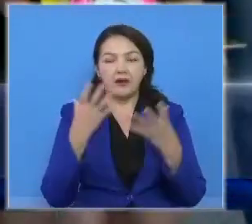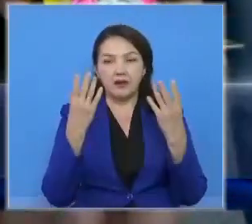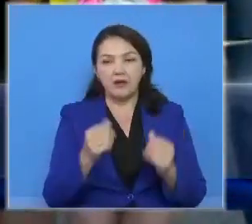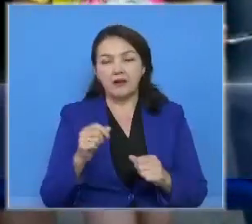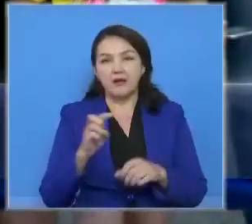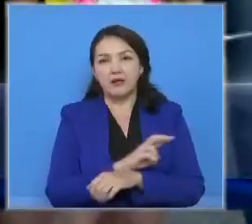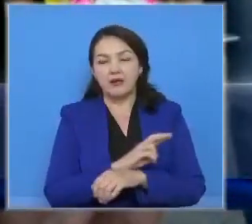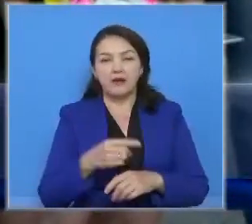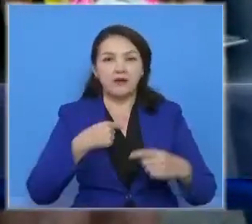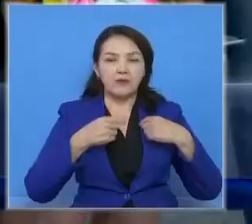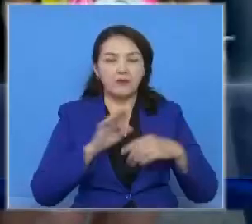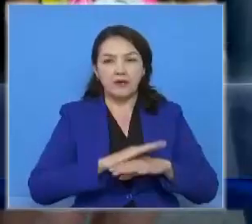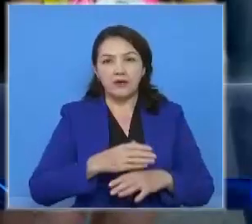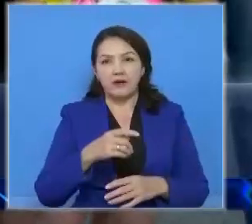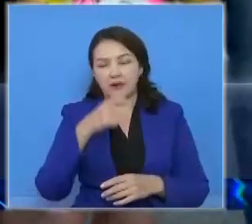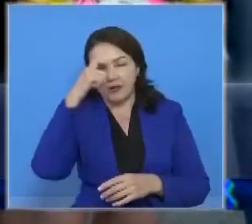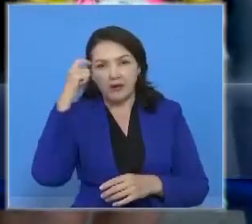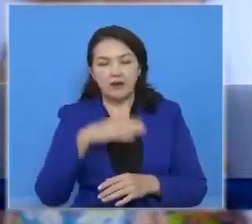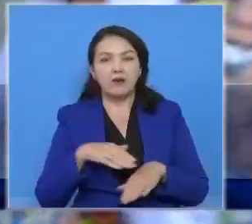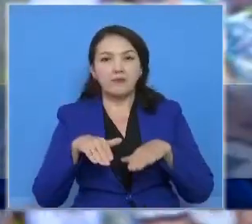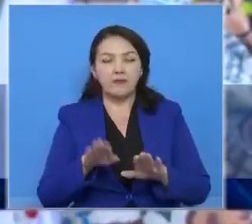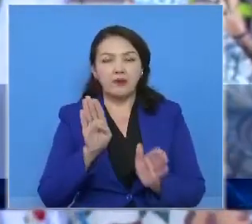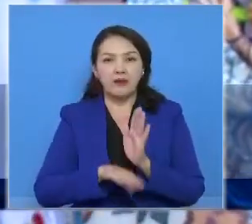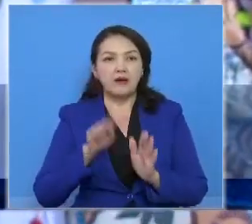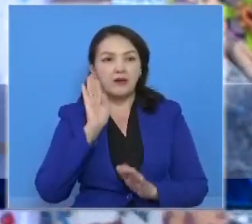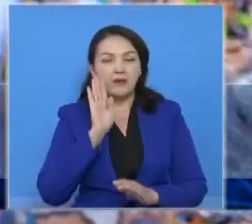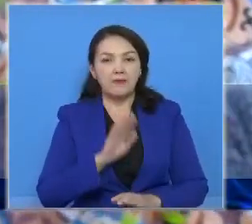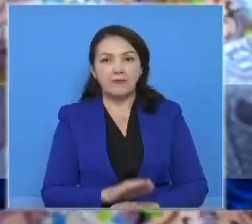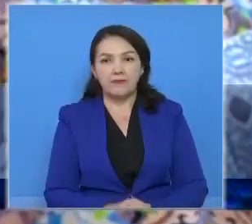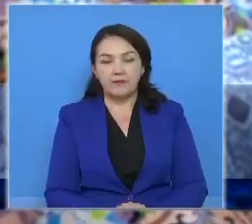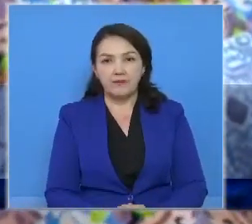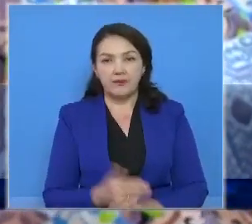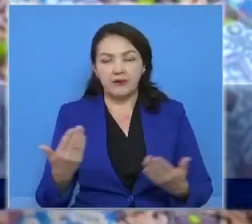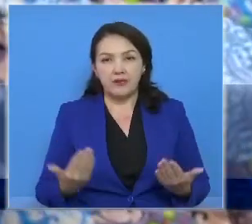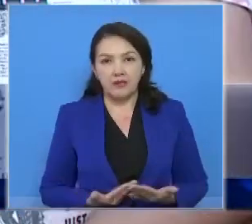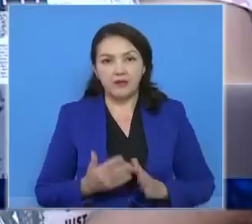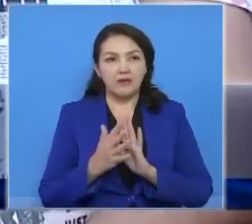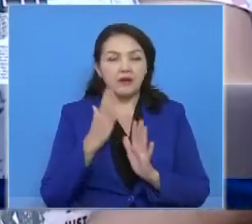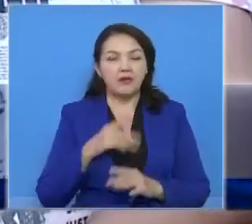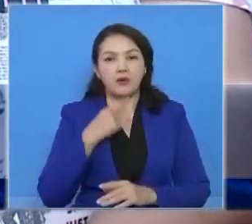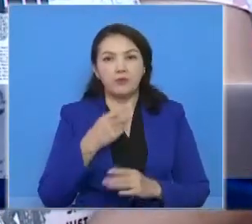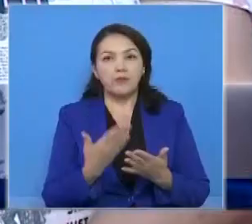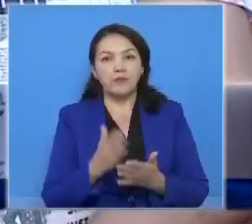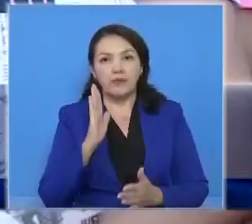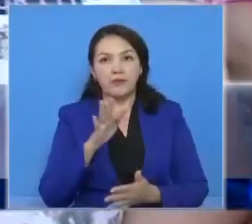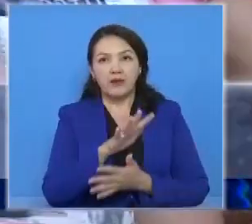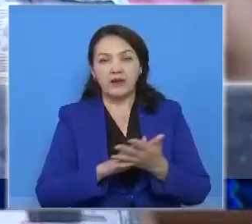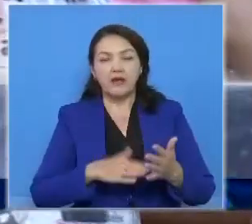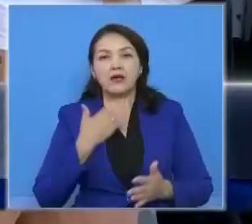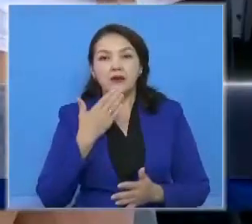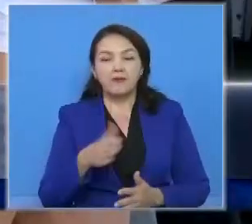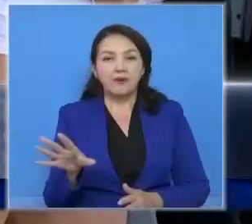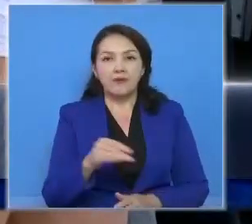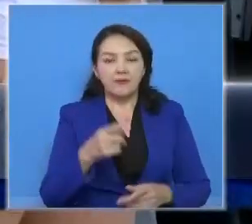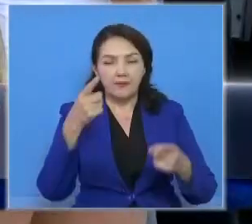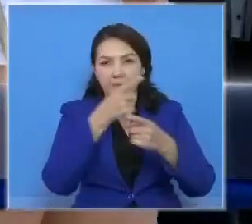чтобы люди не мучились от жажды, и пообещали, что решат проблему в ближайшие дни. Жители, в свою очередь, сказали, что будут продолжать обращаться во